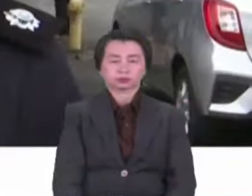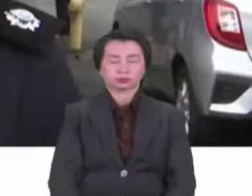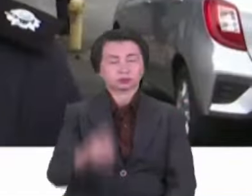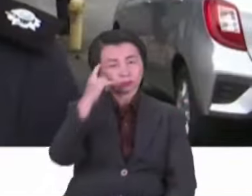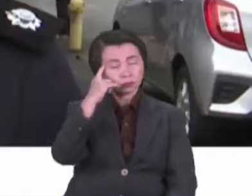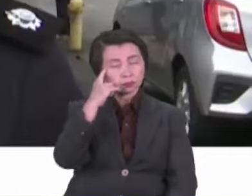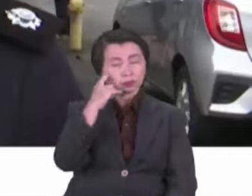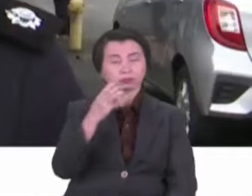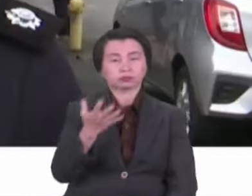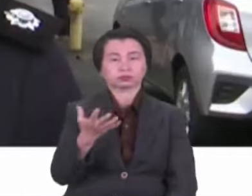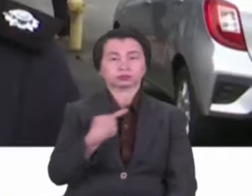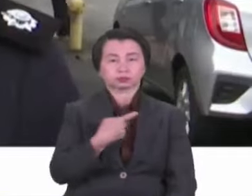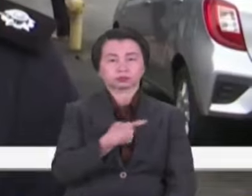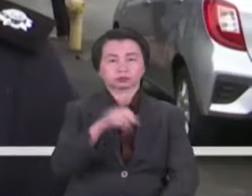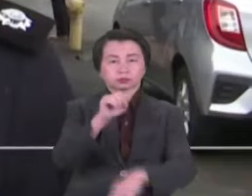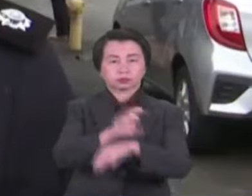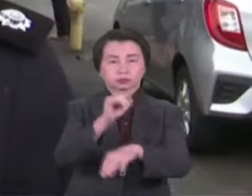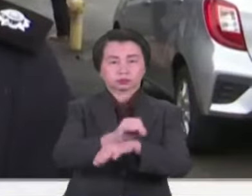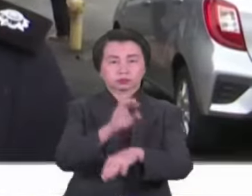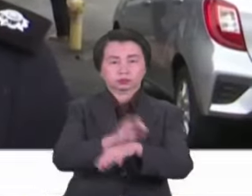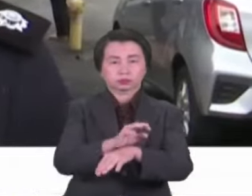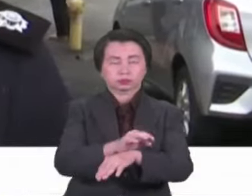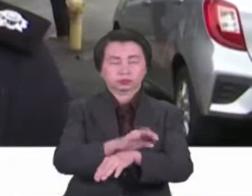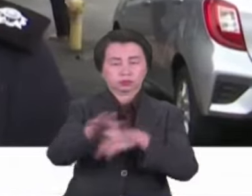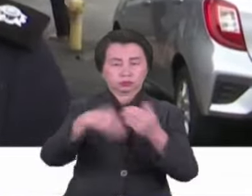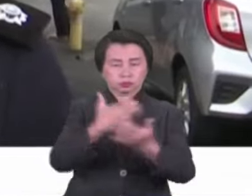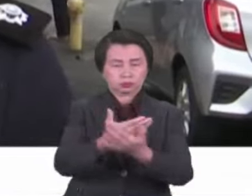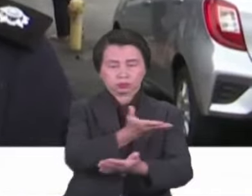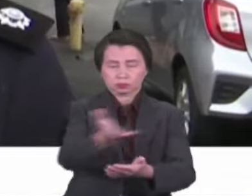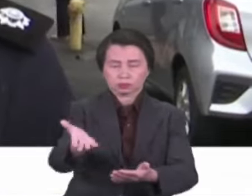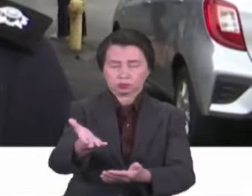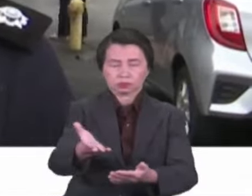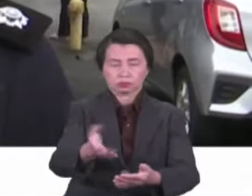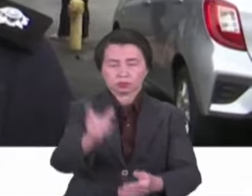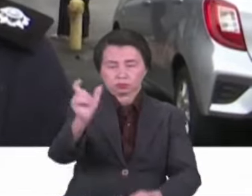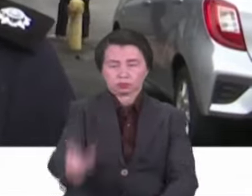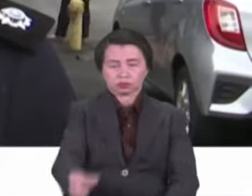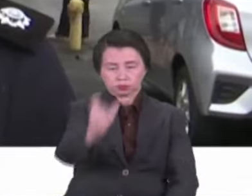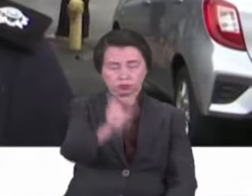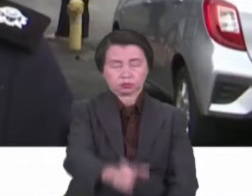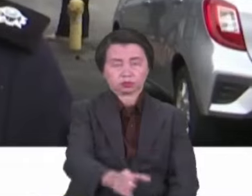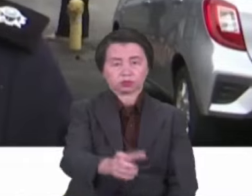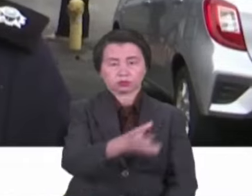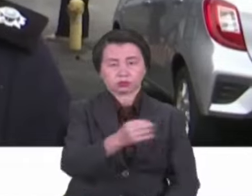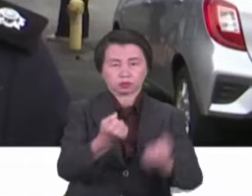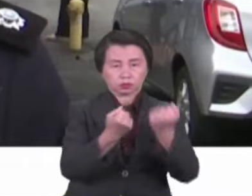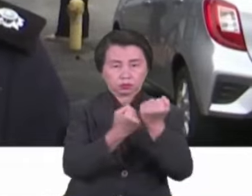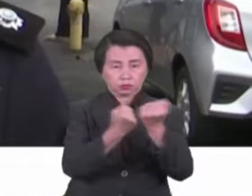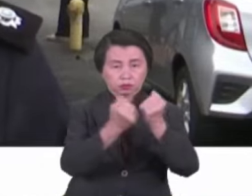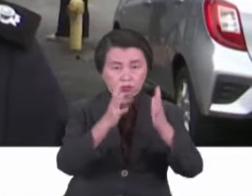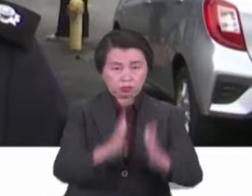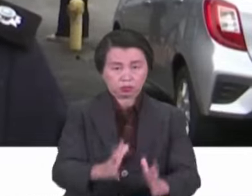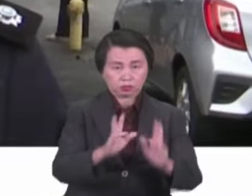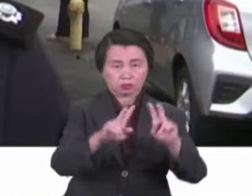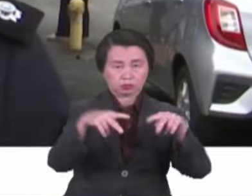So kita nasihatkan kepada semua calon dan juga penyokong-penyokong